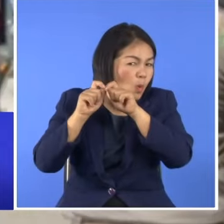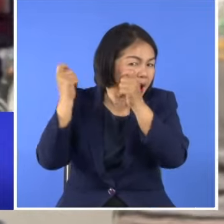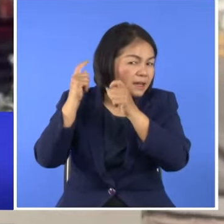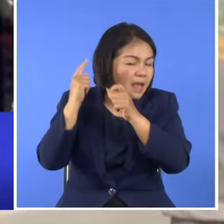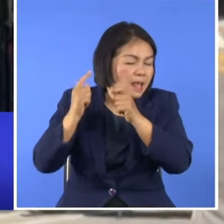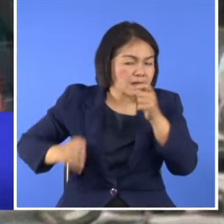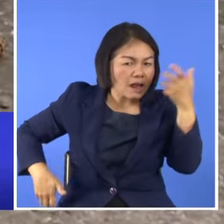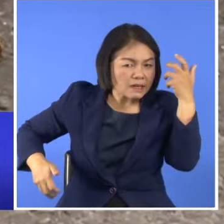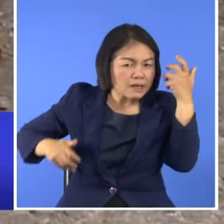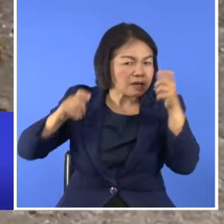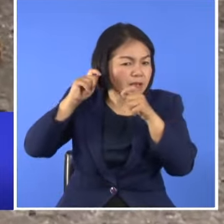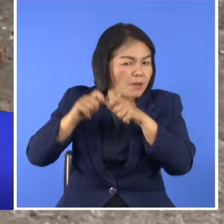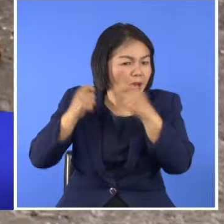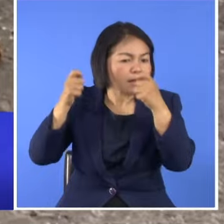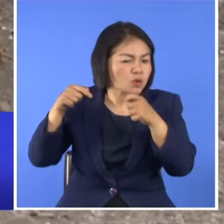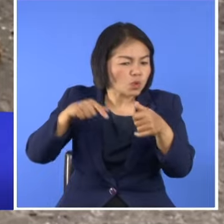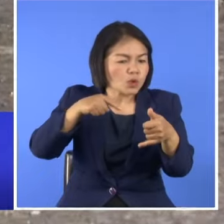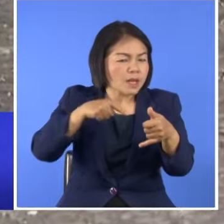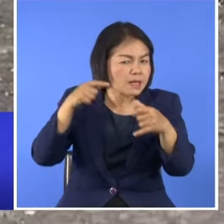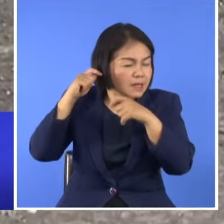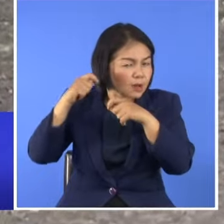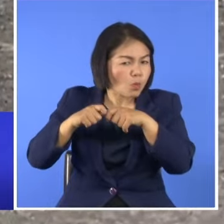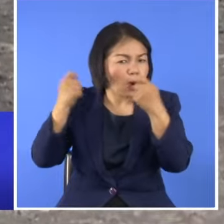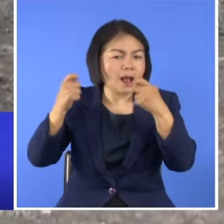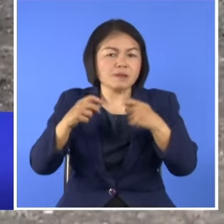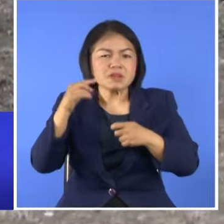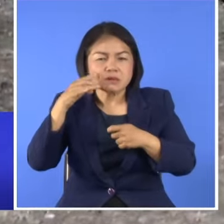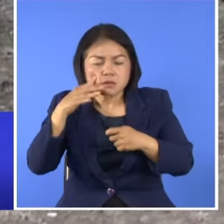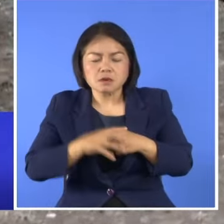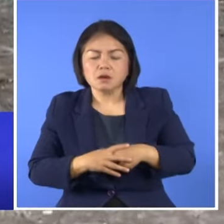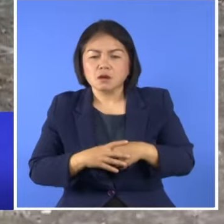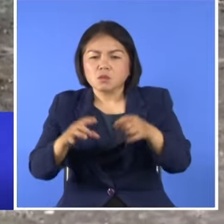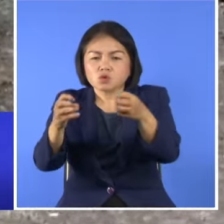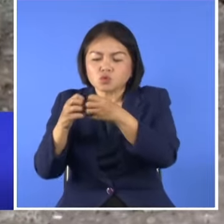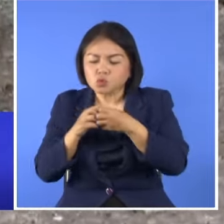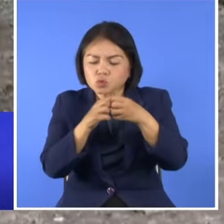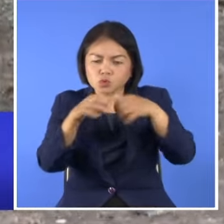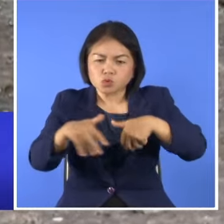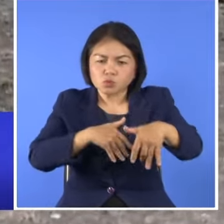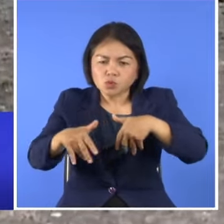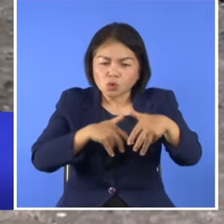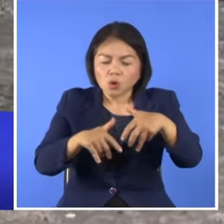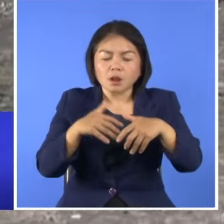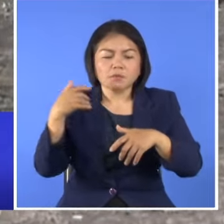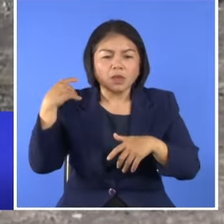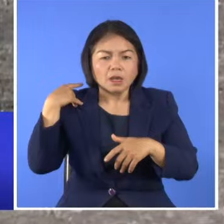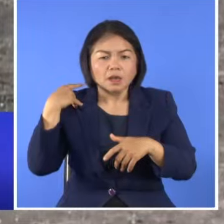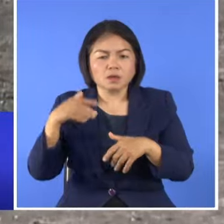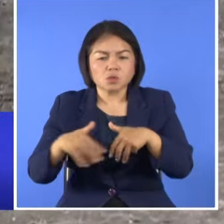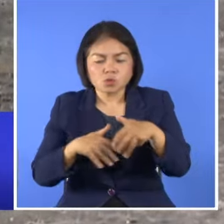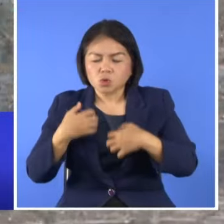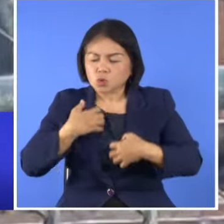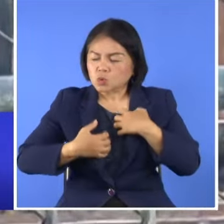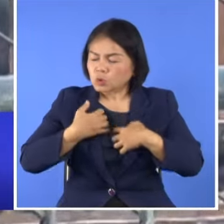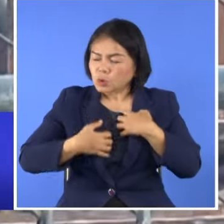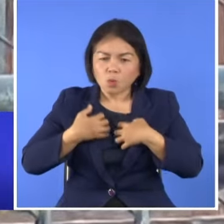คือเจ้าธนเดชลิงเชื่อเพราะมากเลยเมีชื่อจริงเจ้าธนเดชชื่อเล่นว่าหูแหว่งเนี่ยเขาตั้งให้นะเนื่องจากว่าหู